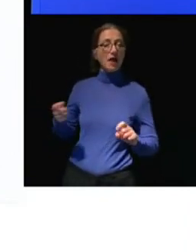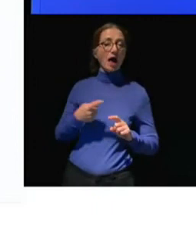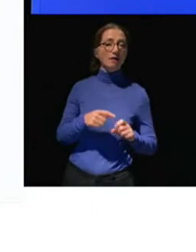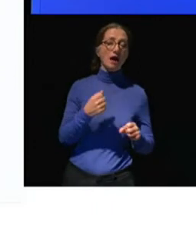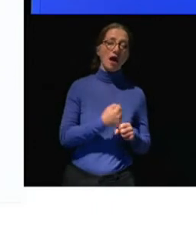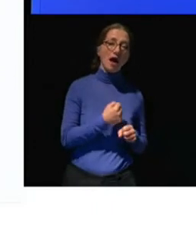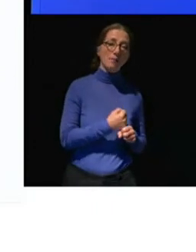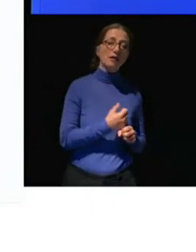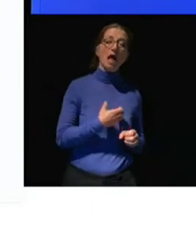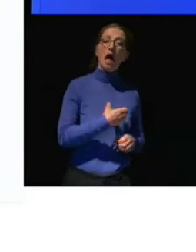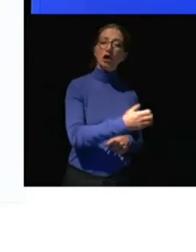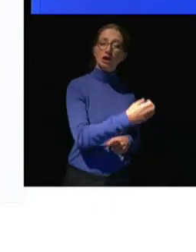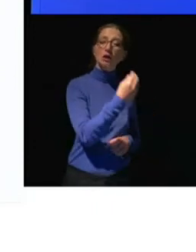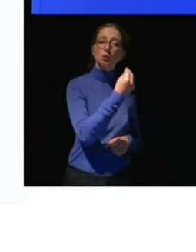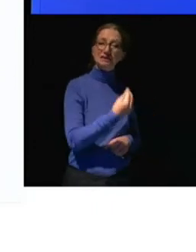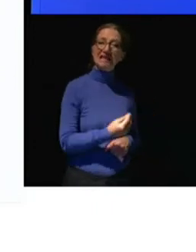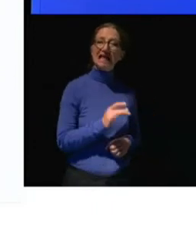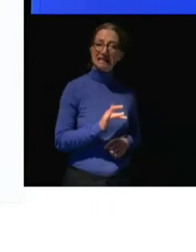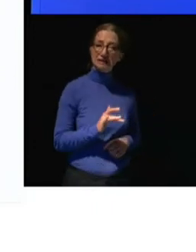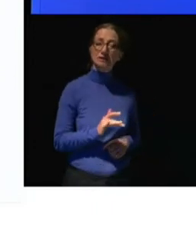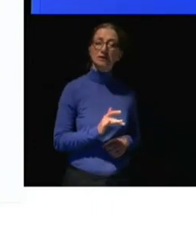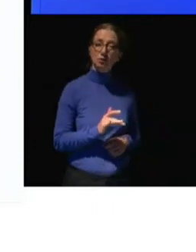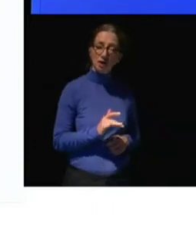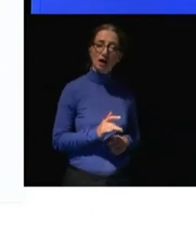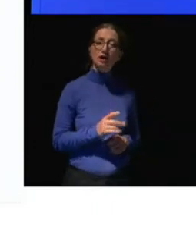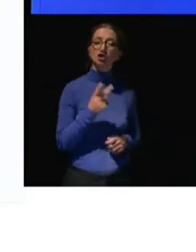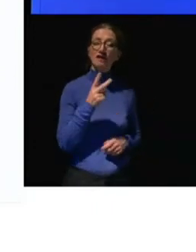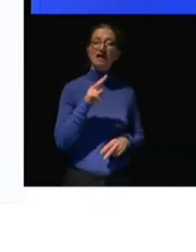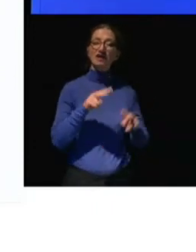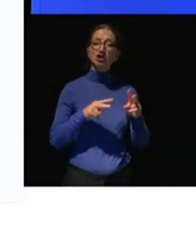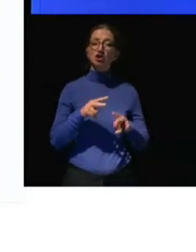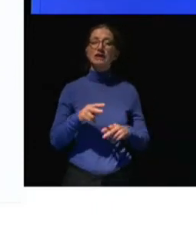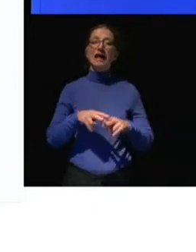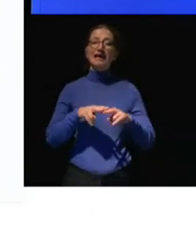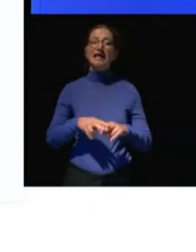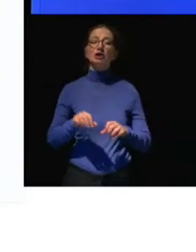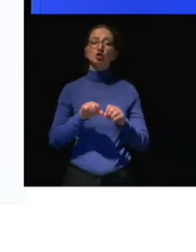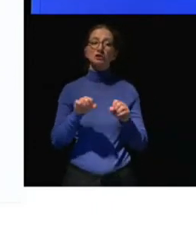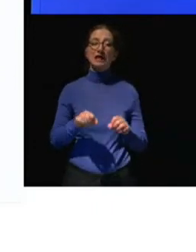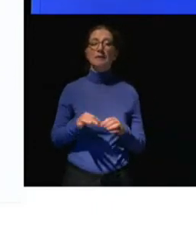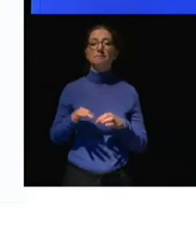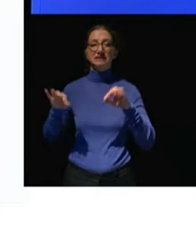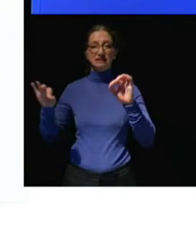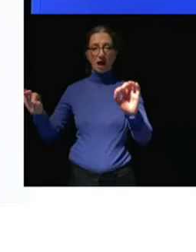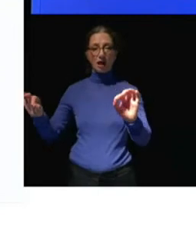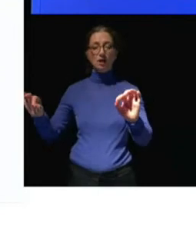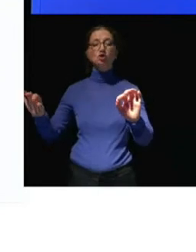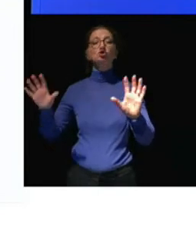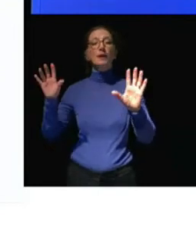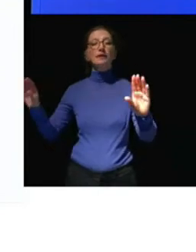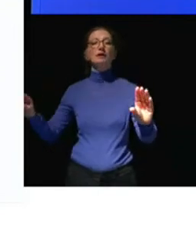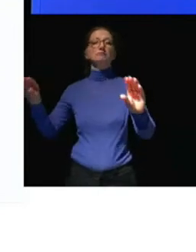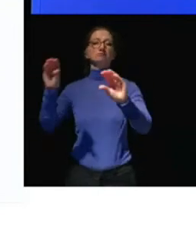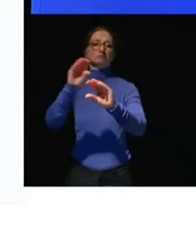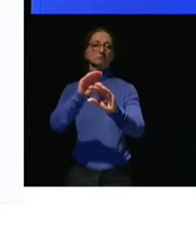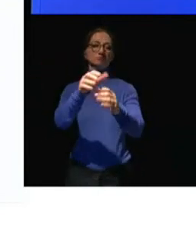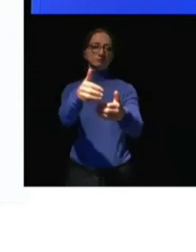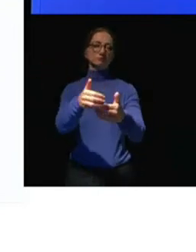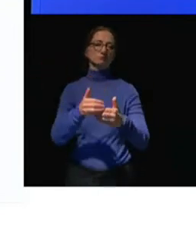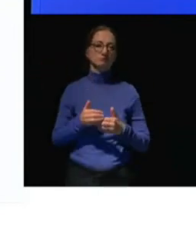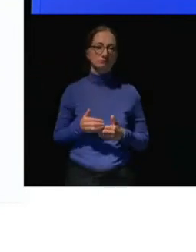Tätigkeit als angestellte Künstlerin nachkommen und zahle in 2 verschiedene Rentensysteme ein, die dann aber auch wieder später